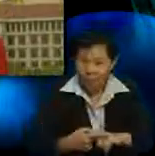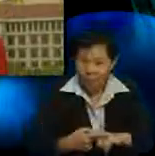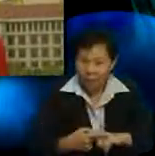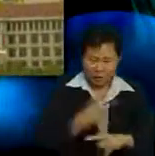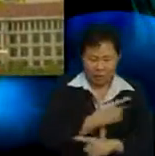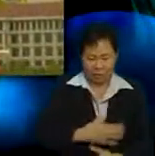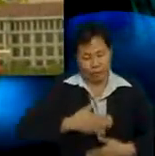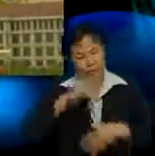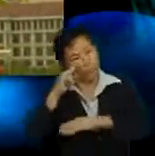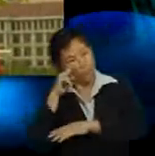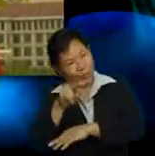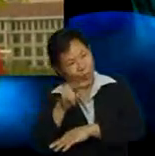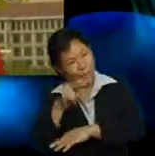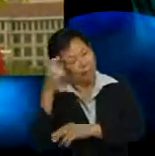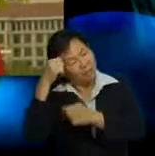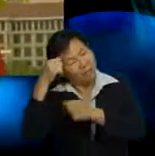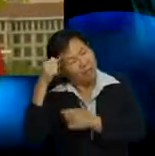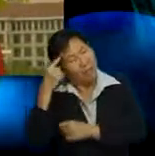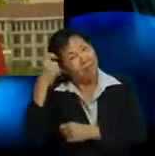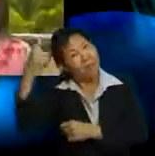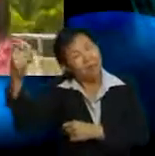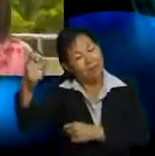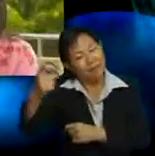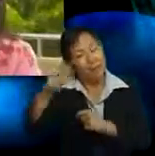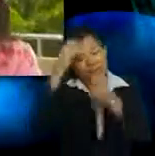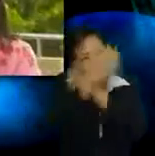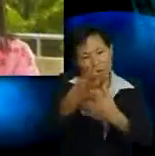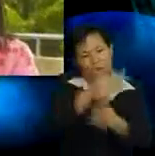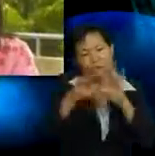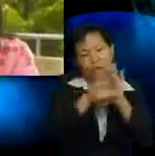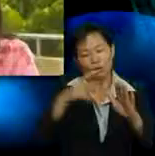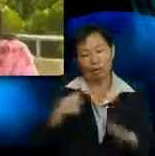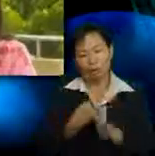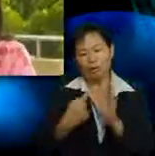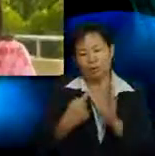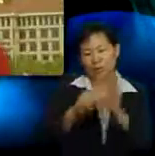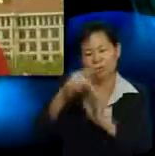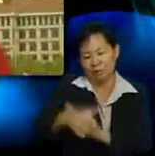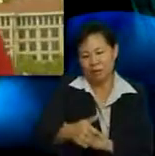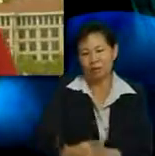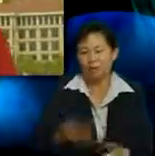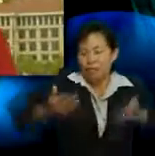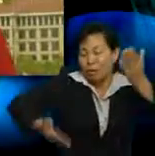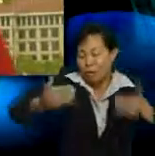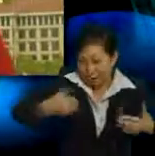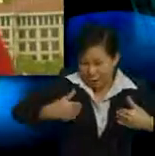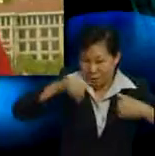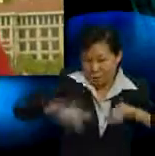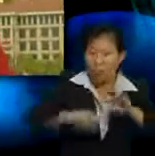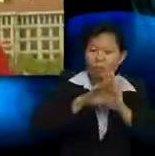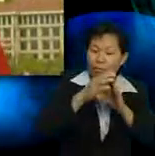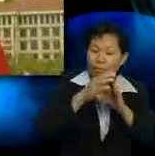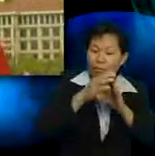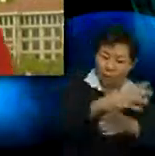kita berhibur menonton, renung-renungkanlah mesej dan iktibar yang cuba kami paparkan sebentar lagi. Mungkin ada yang boleh dibuat panduan